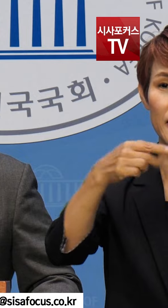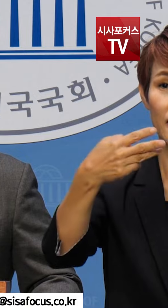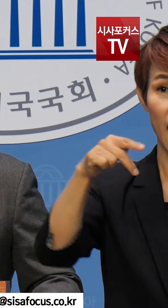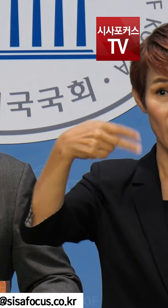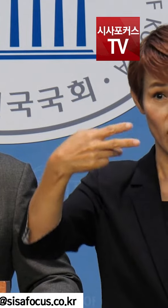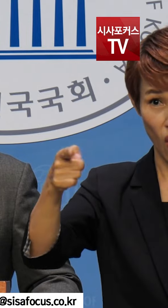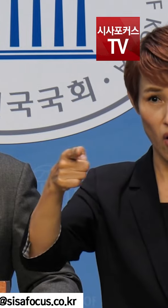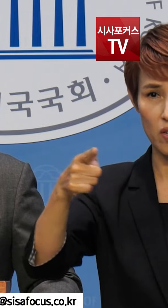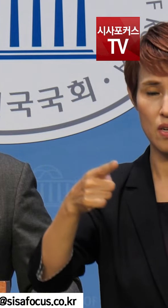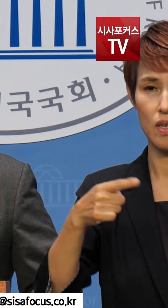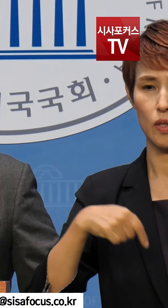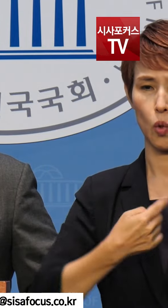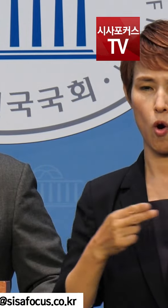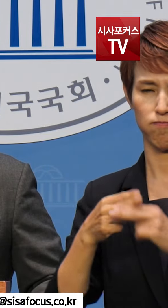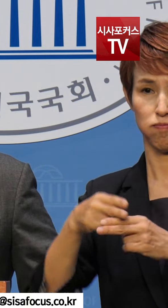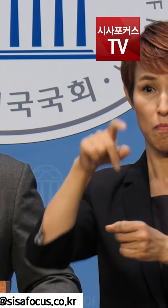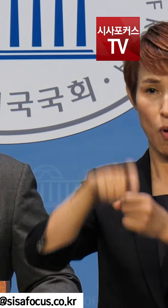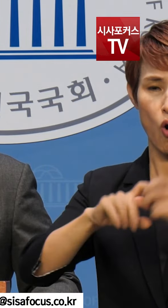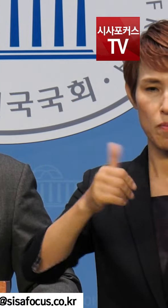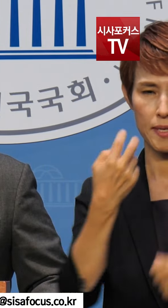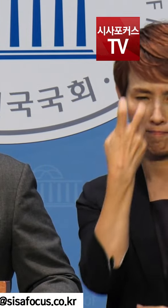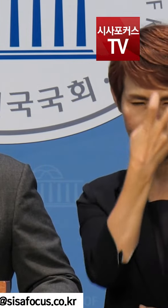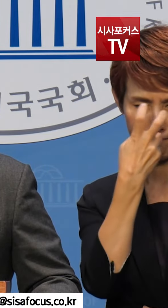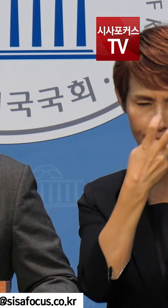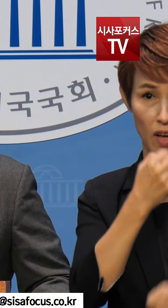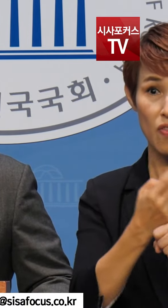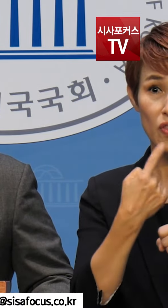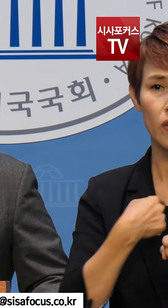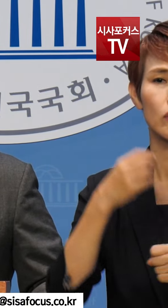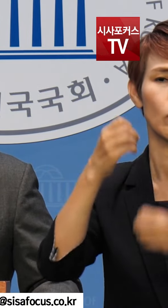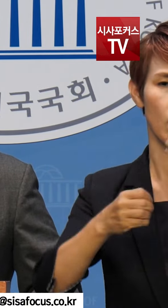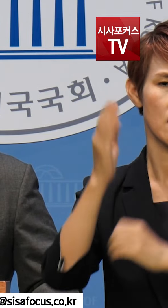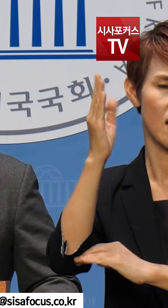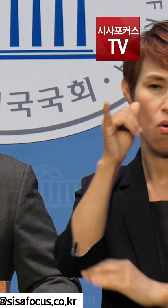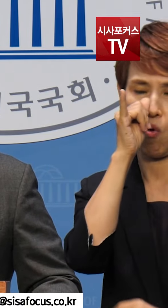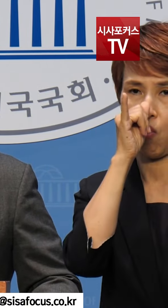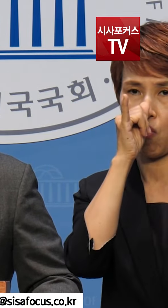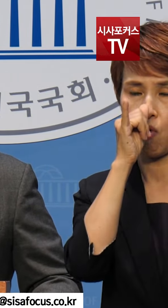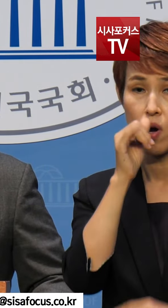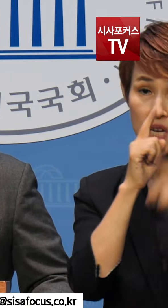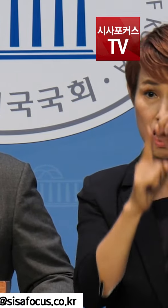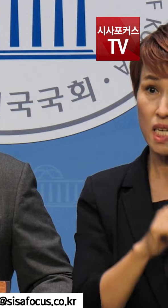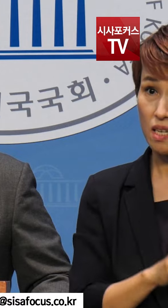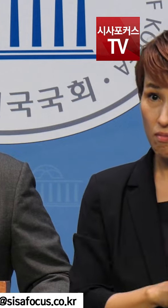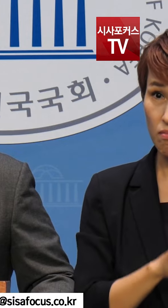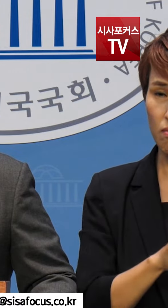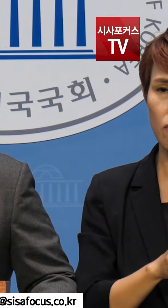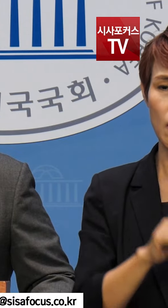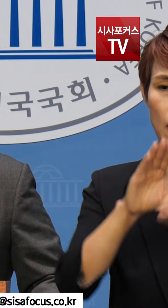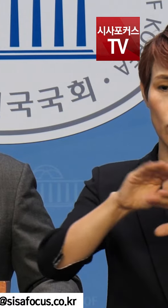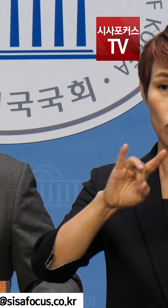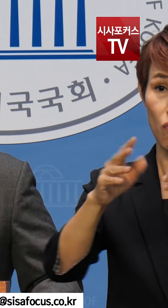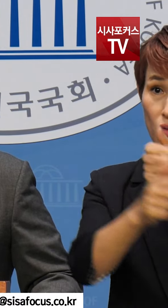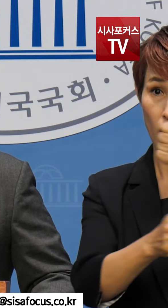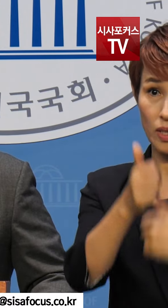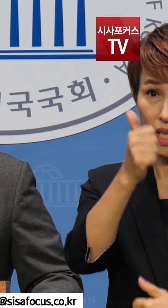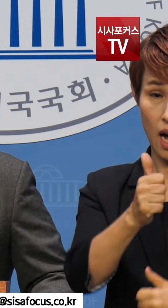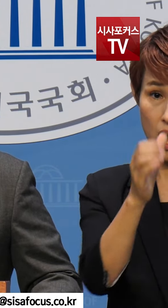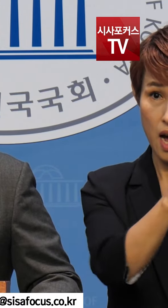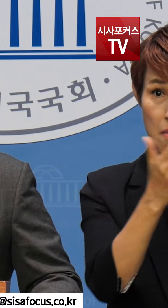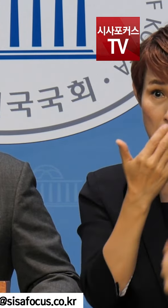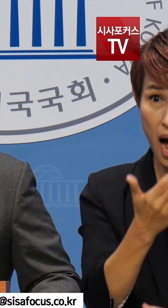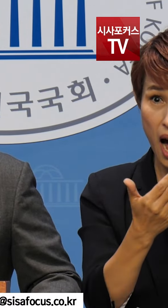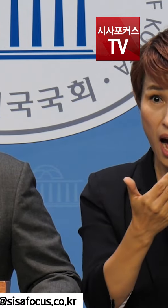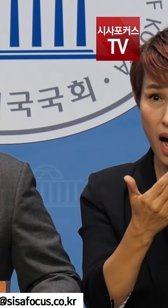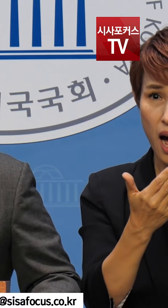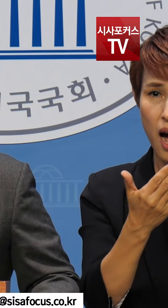위해 국민을 감시하고 통제했습니다. 이 후보자가 방통위원장이 된다면